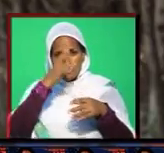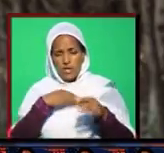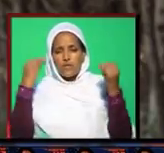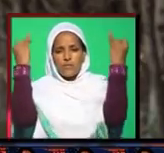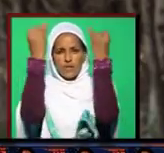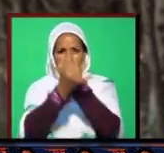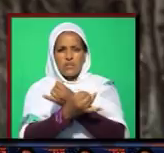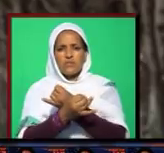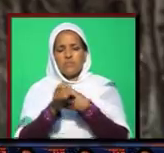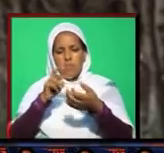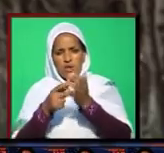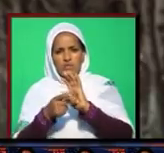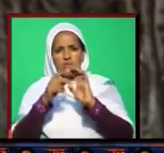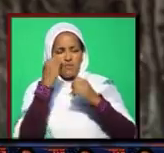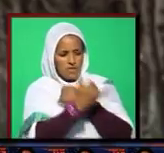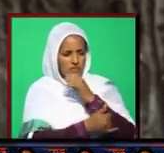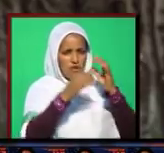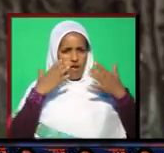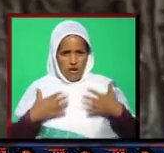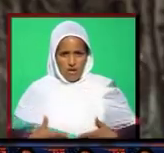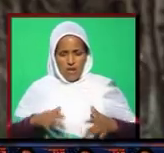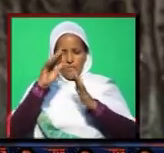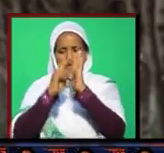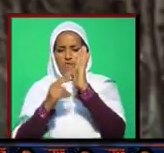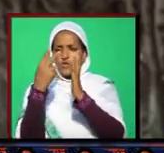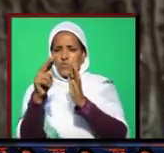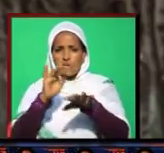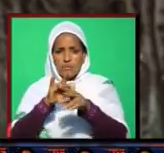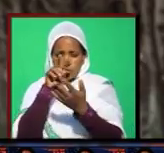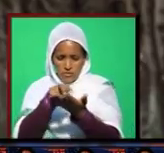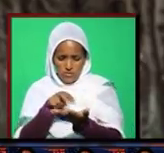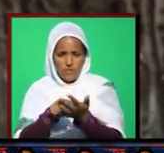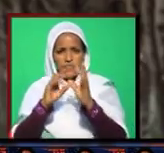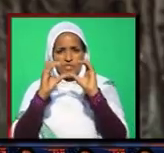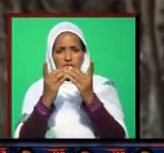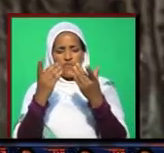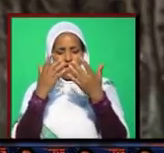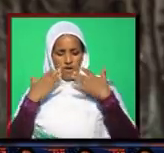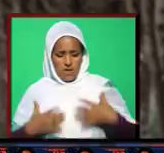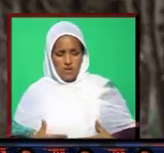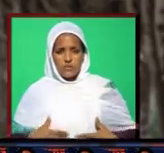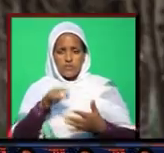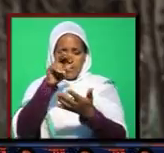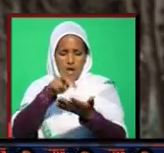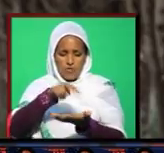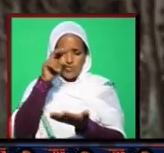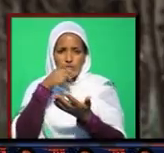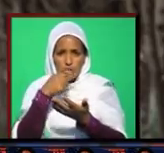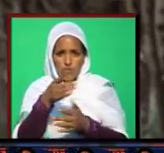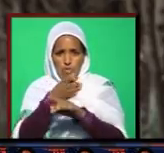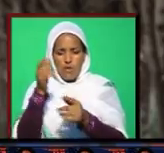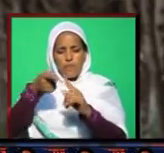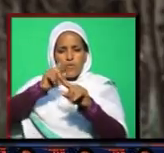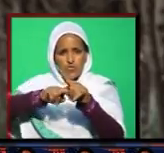ስለነበረ በየመሌሊቱ መሌሊት ማለት በየክፍለ አካላት ምዕራፍ 12ን ስናነብ ክፍለ አካላትን አንስቶ ከነገረ